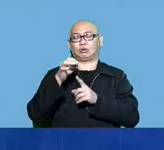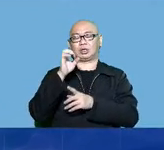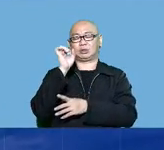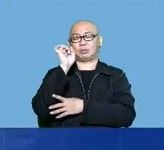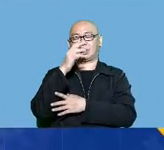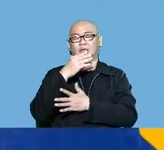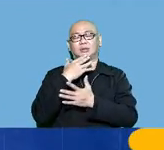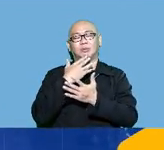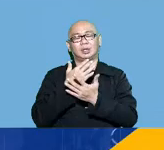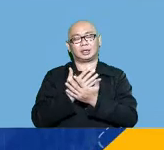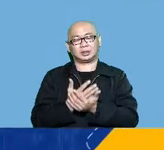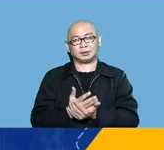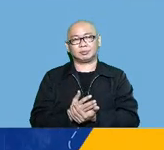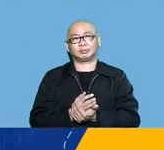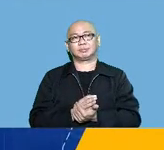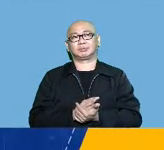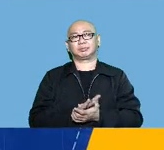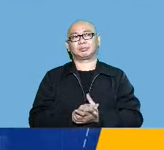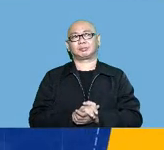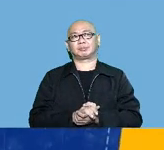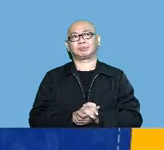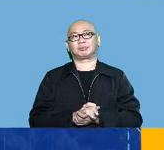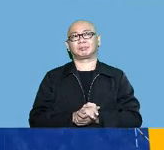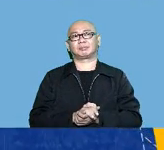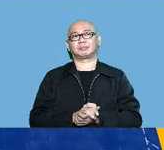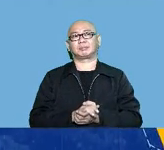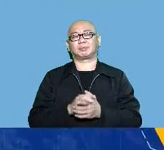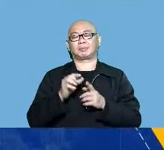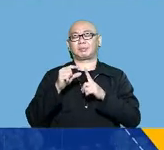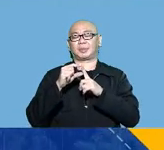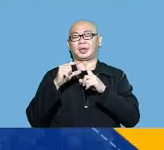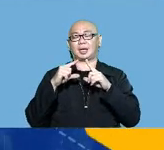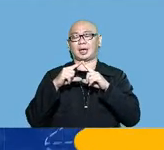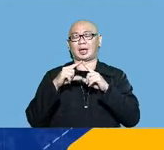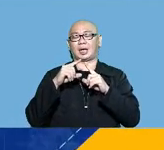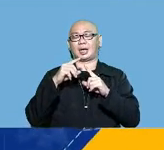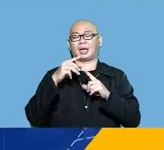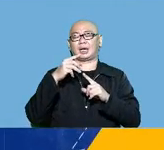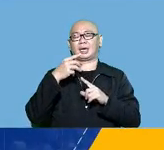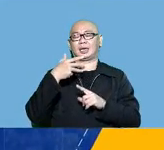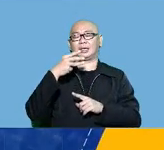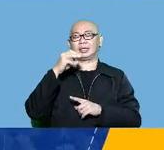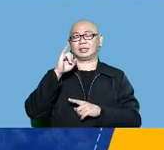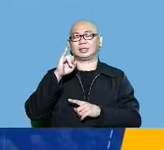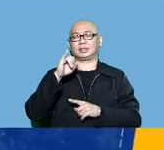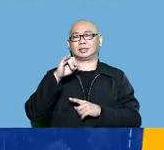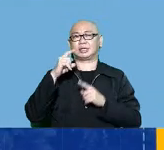Sigit Rawuh, Pak Ketua. PAI Jateng, IAKMI Jateng,